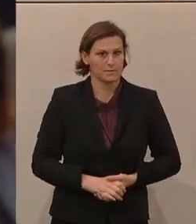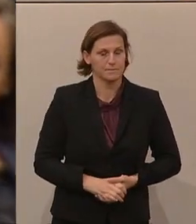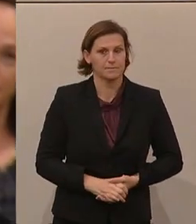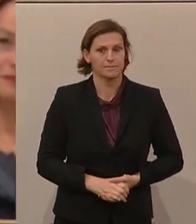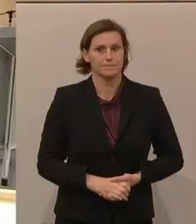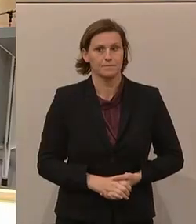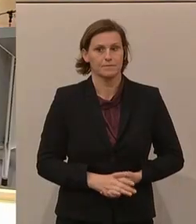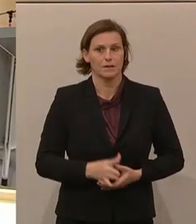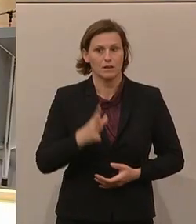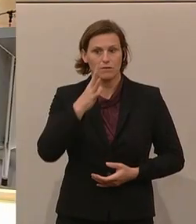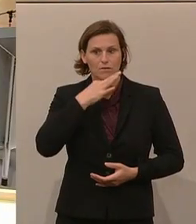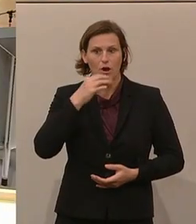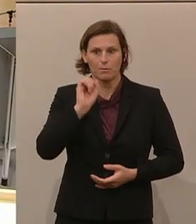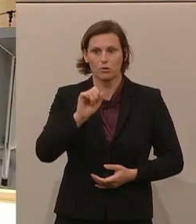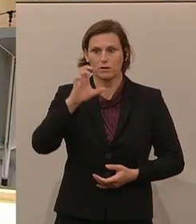Frau Abgeordnete Zadic, bitte.